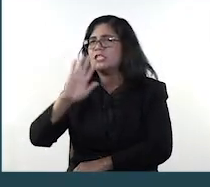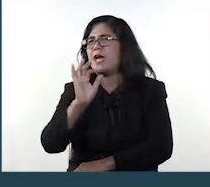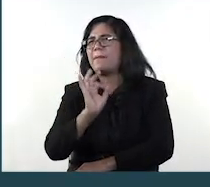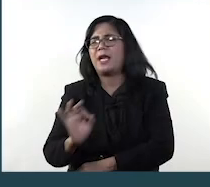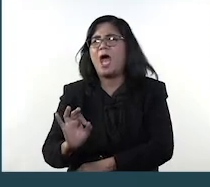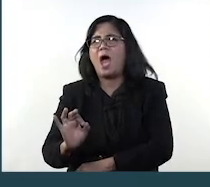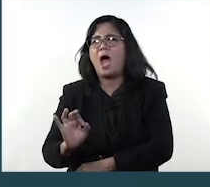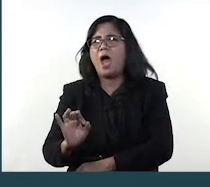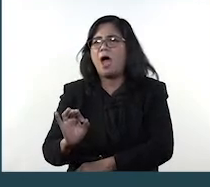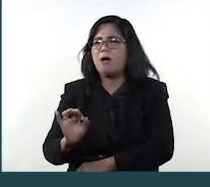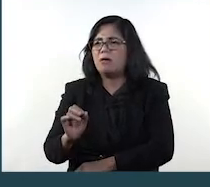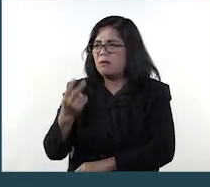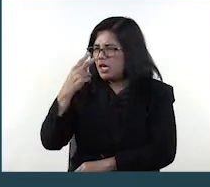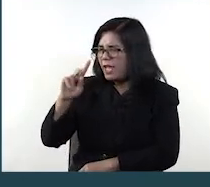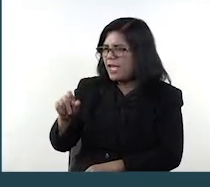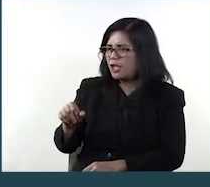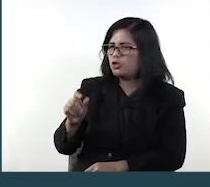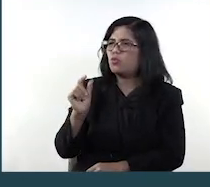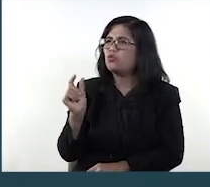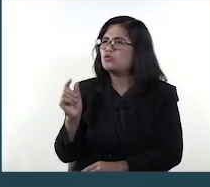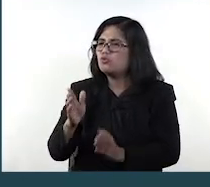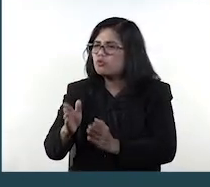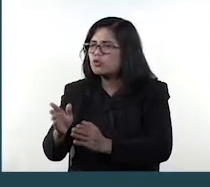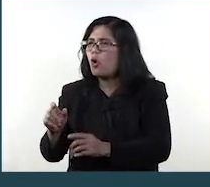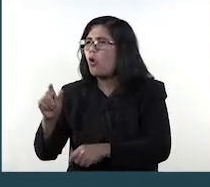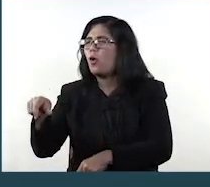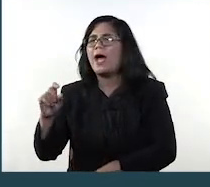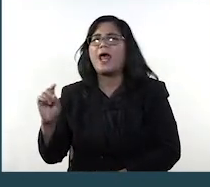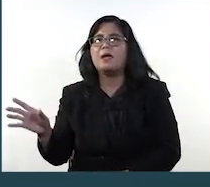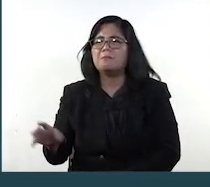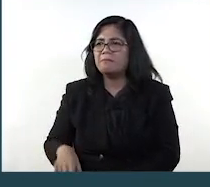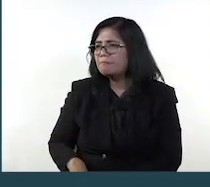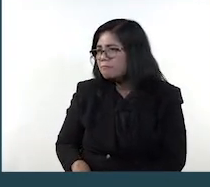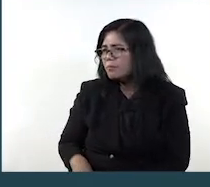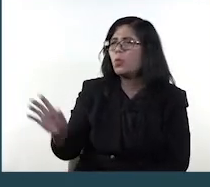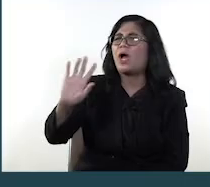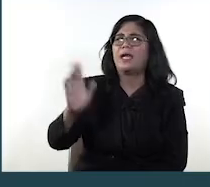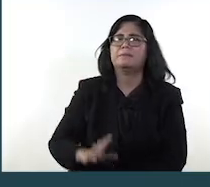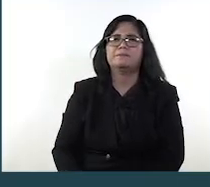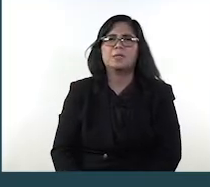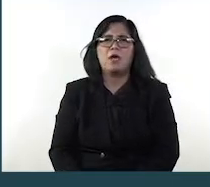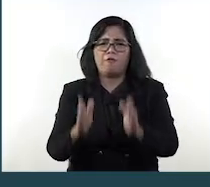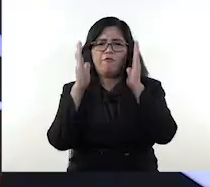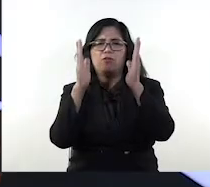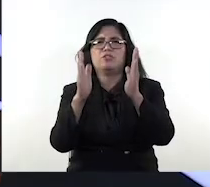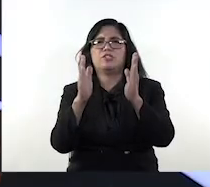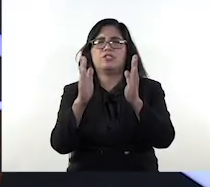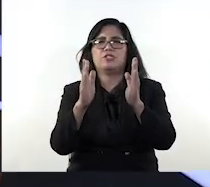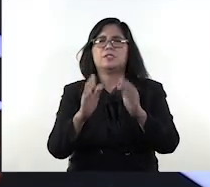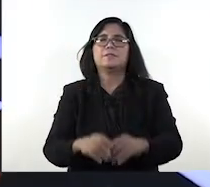Hai olahragawan enggak bisa ngurusin orang masa sambil lari lihat udah udah sampai mana dia enggak Juli enggak bisa menang harusnya